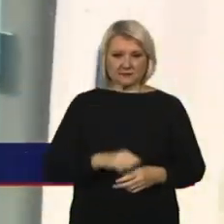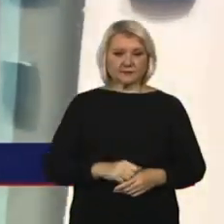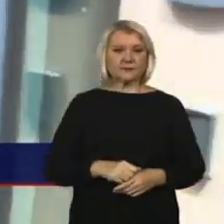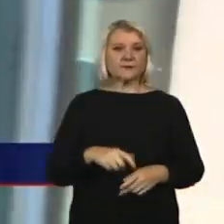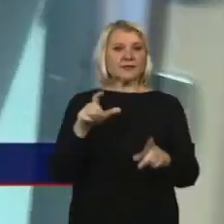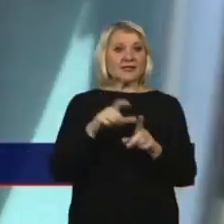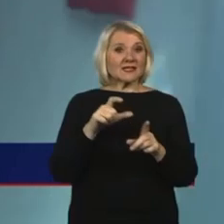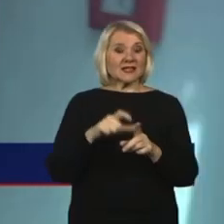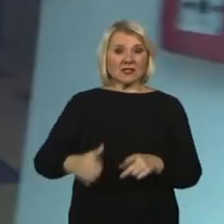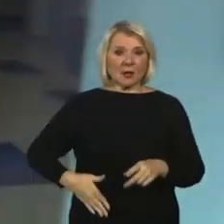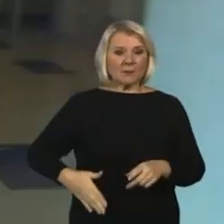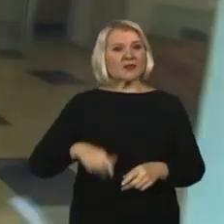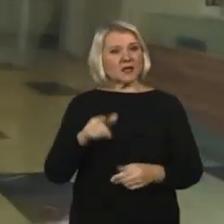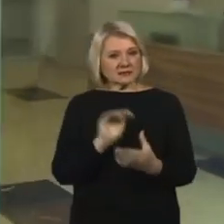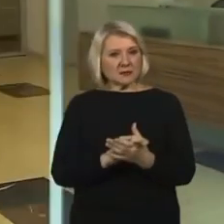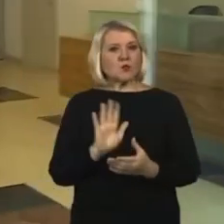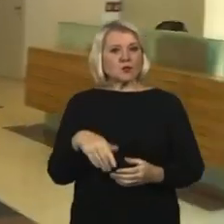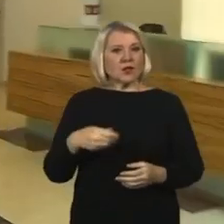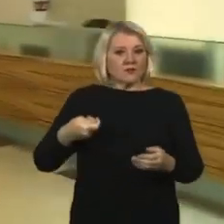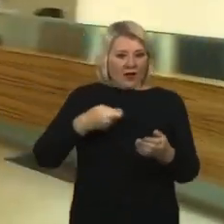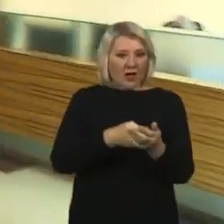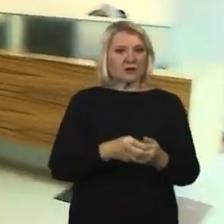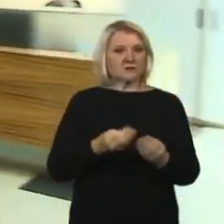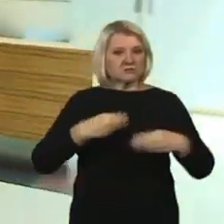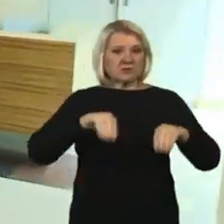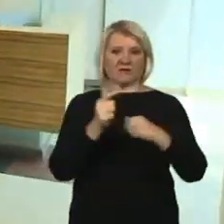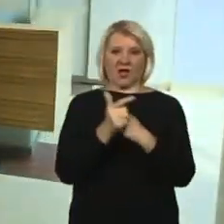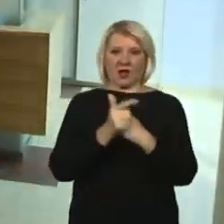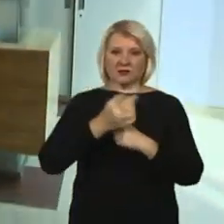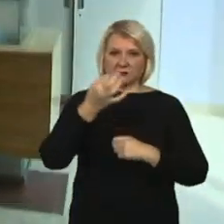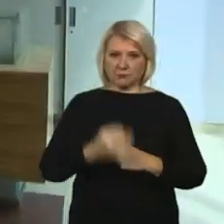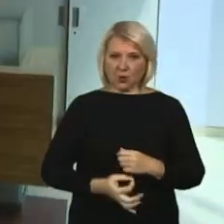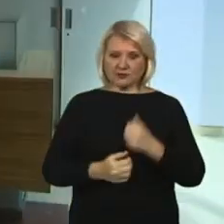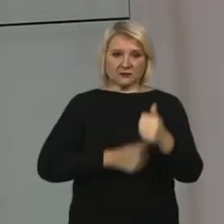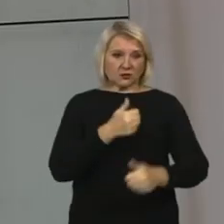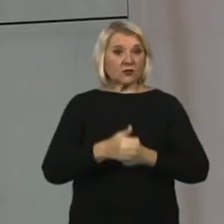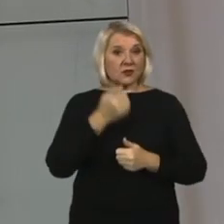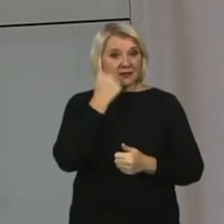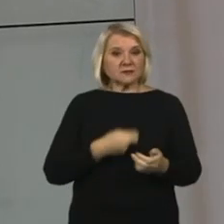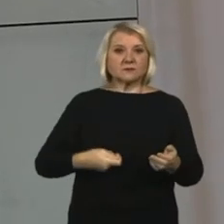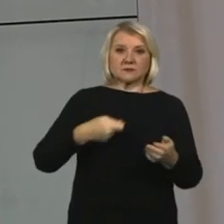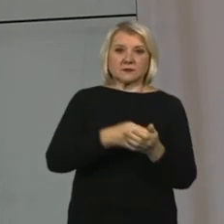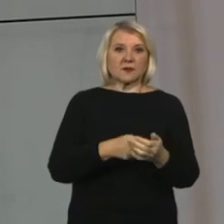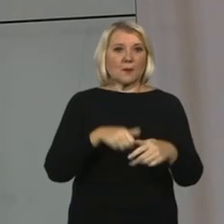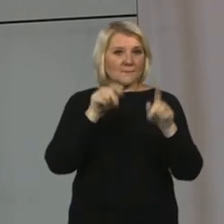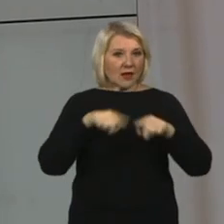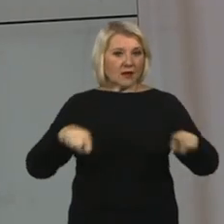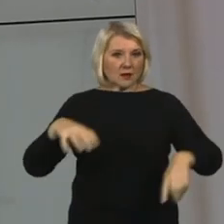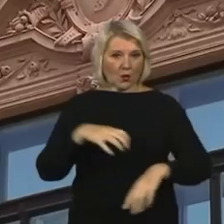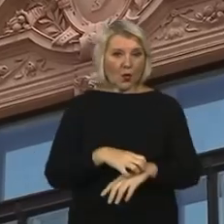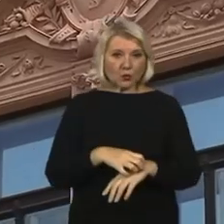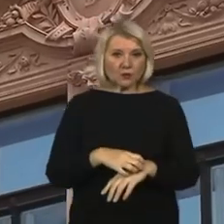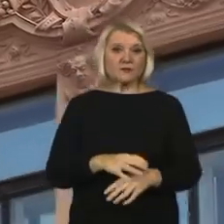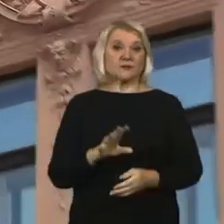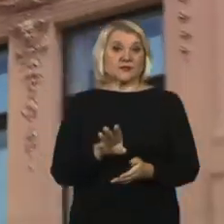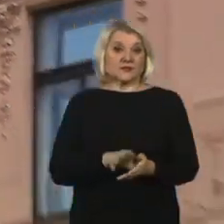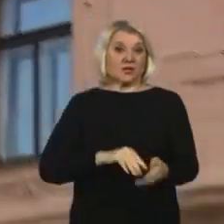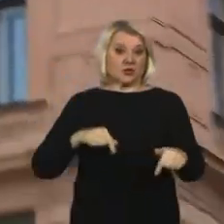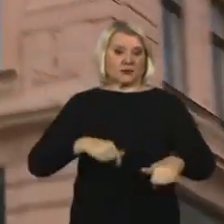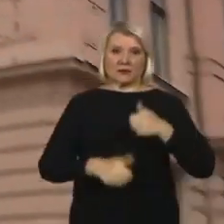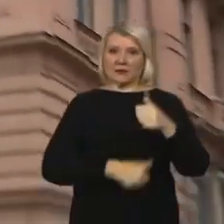firma slibující zhodnocení vkladu až 12% ročně. Lidé tam vložili zhruba miliardu korun. Už počátkem